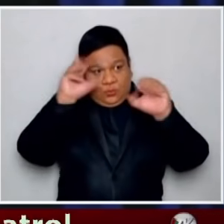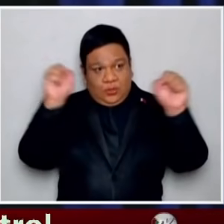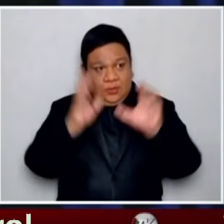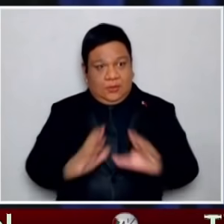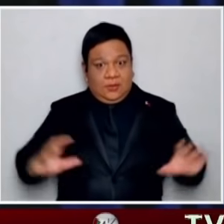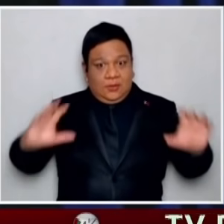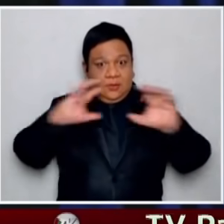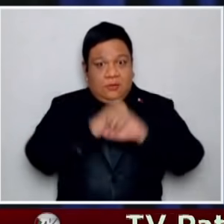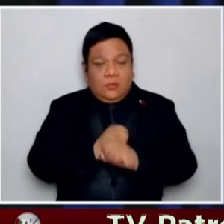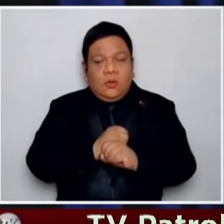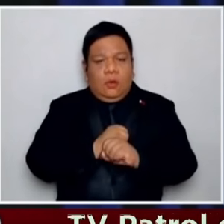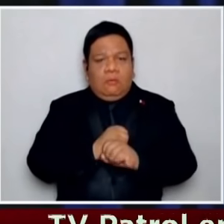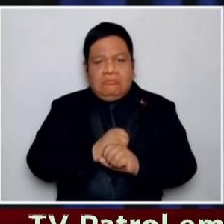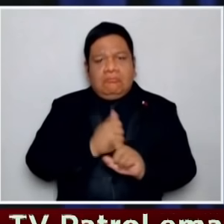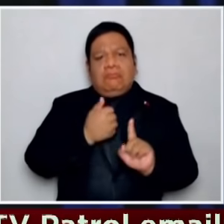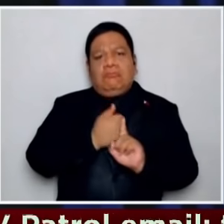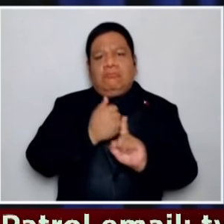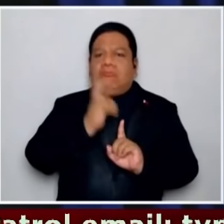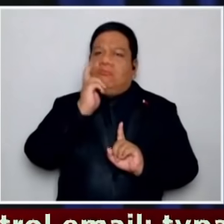he believes in his heart that